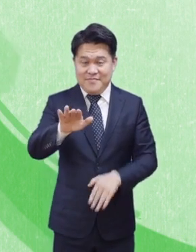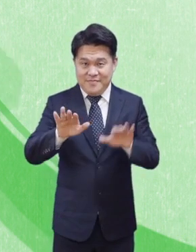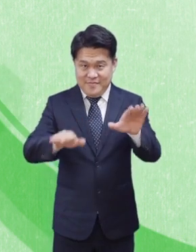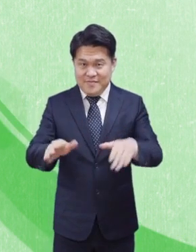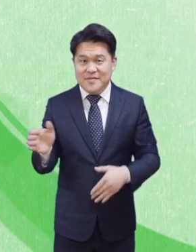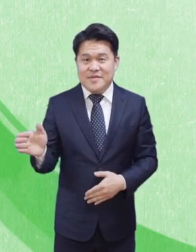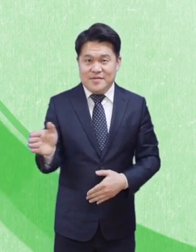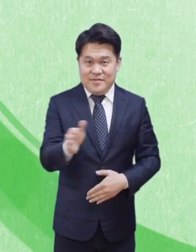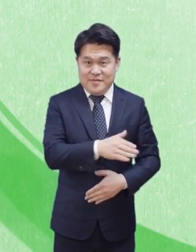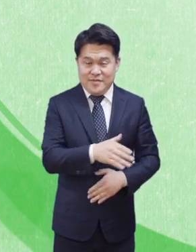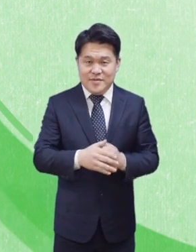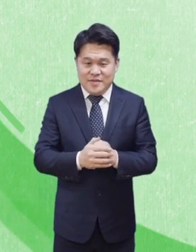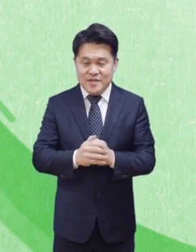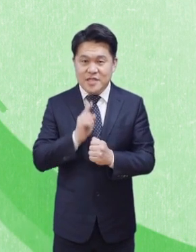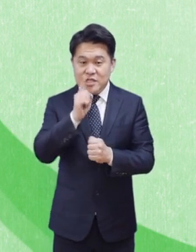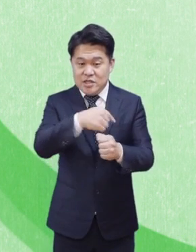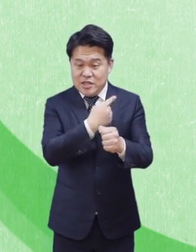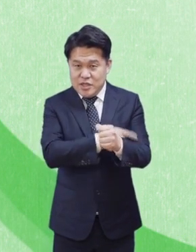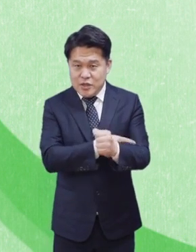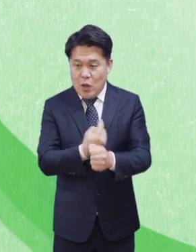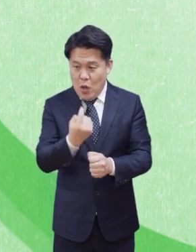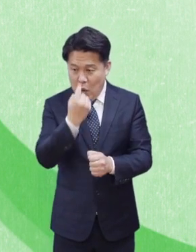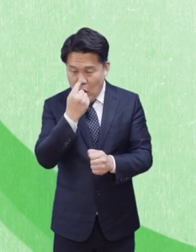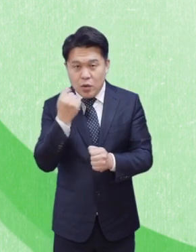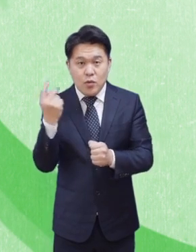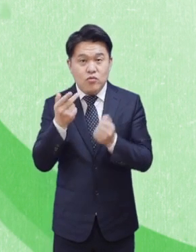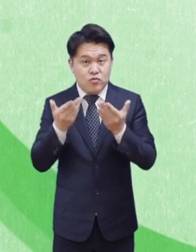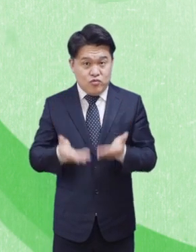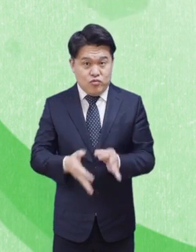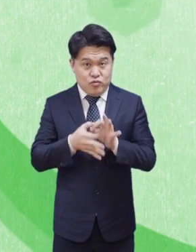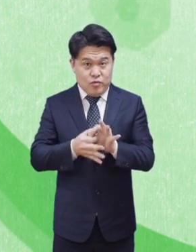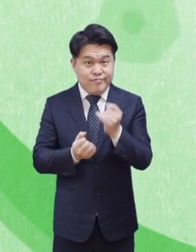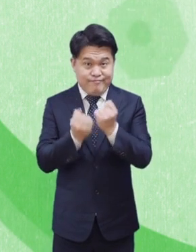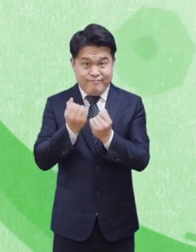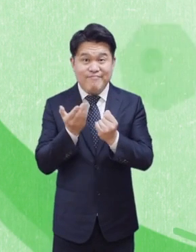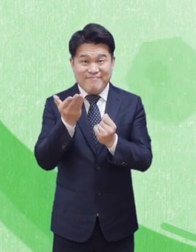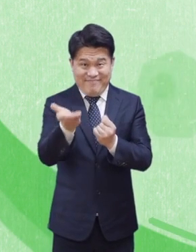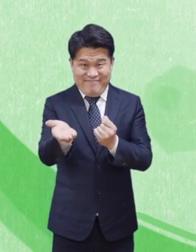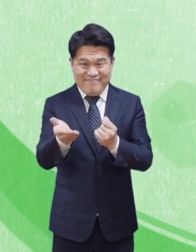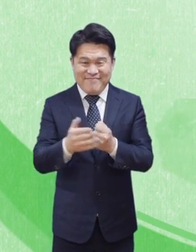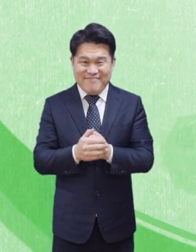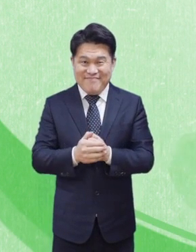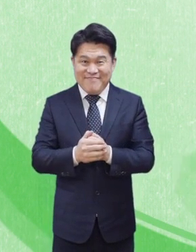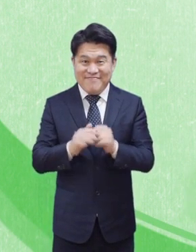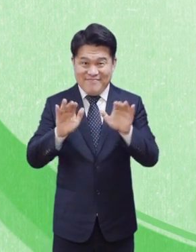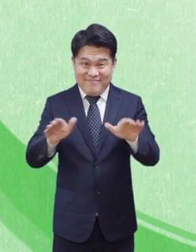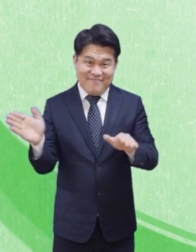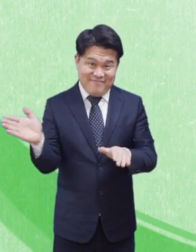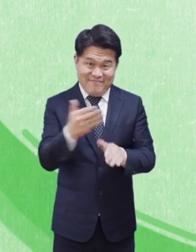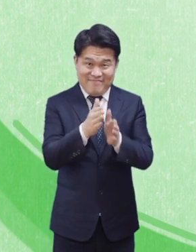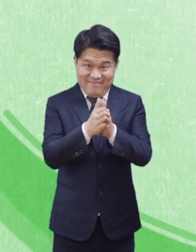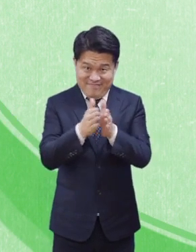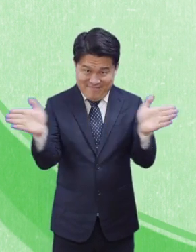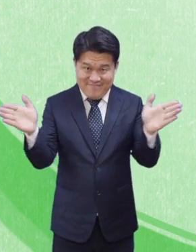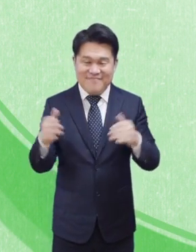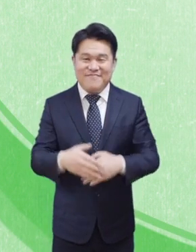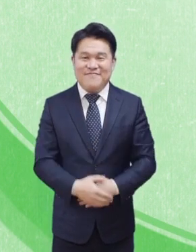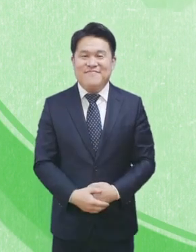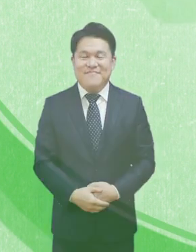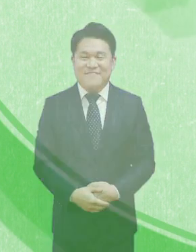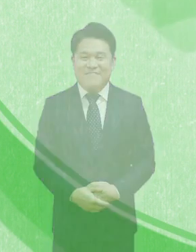그럼 지금부터 신청 자격, 교육, 휴가에 대해서 자세히 살펴드리겠습니다. 자, 그럼 출발해